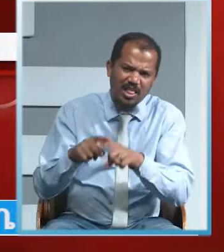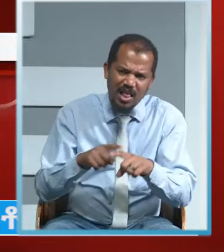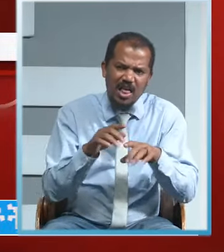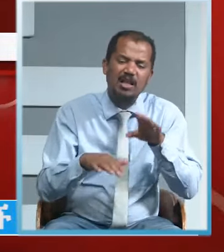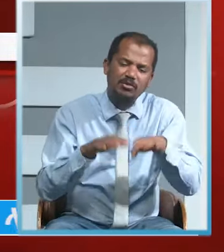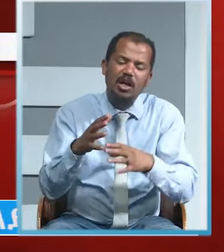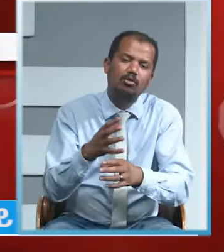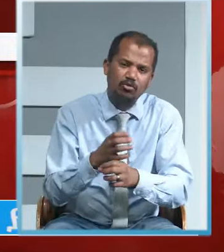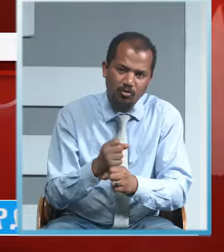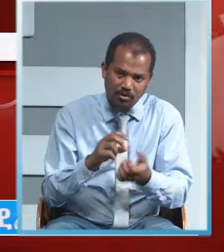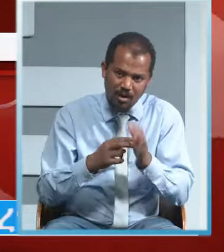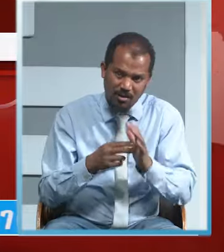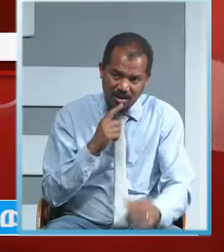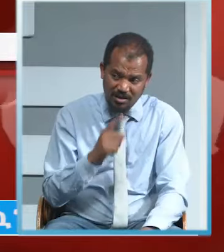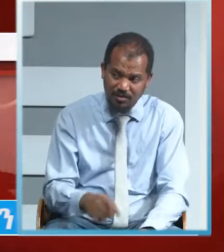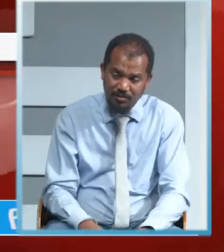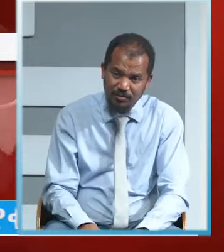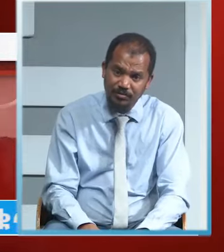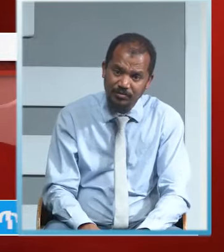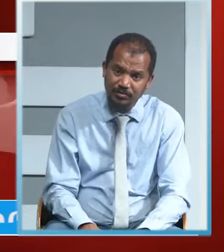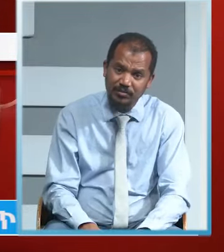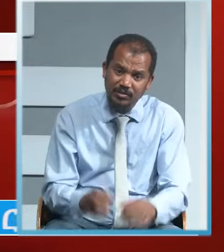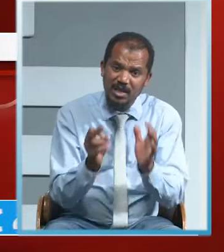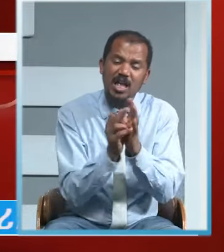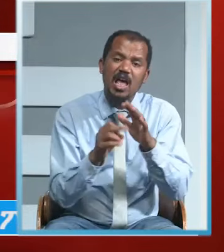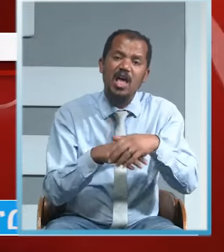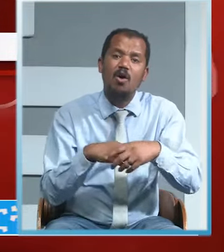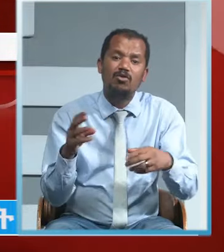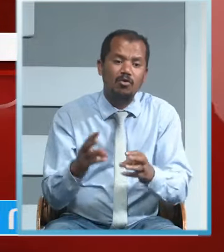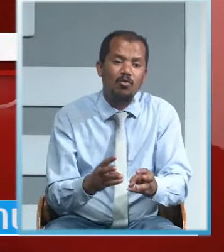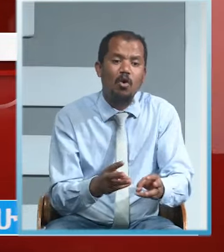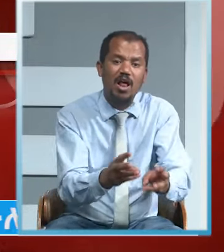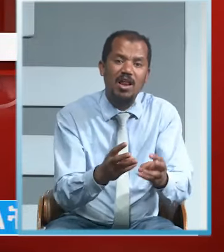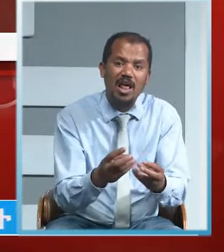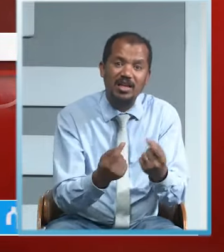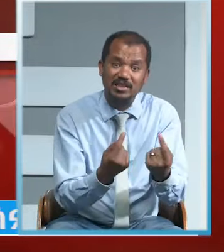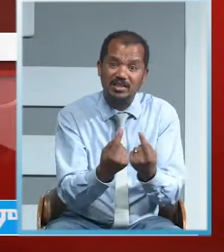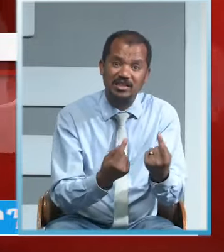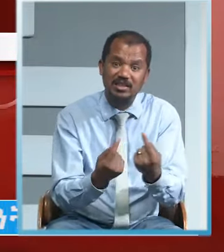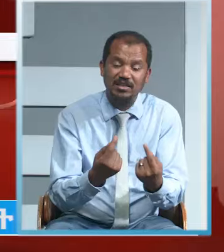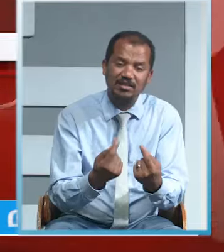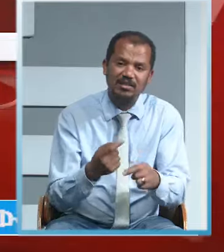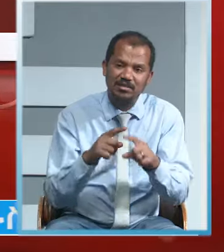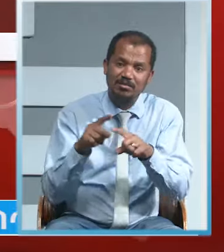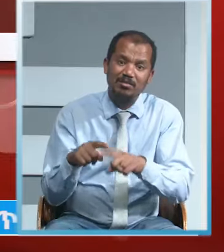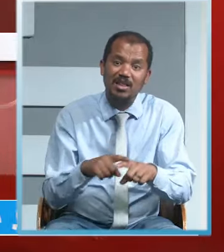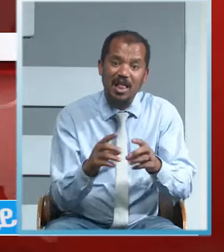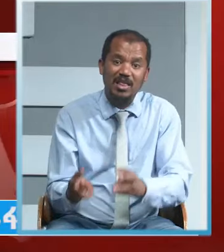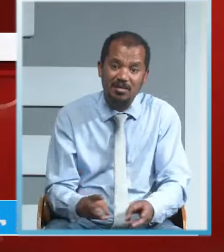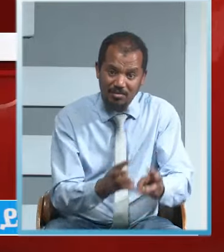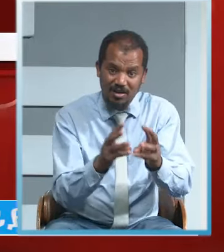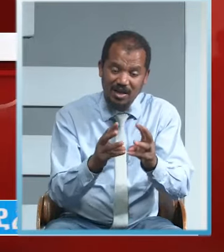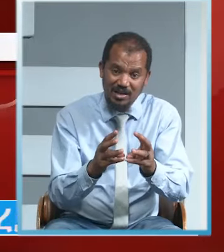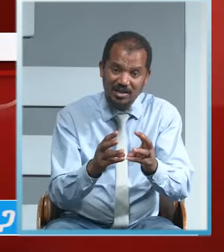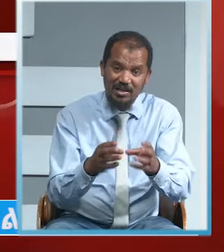እርምጃ ተወስዶባቸዋል ማለት ነው። ከህገወጥ የጎዳና ንግድ ጋር በተያያዘ ያው በተለያየ መልኩ ግንዛቤ